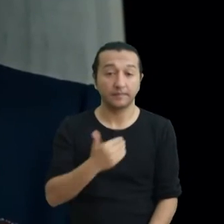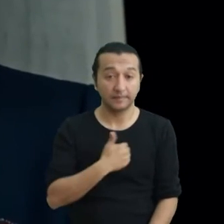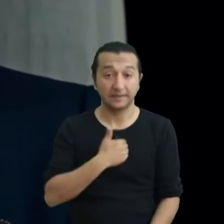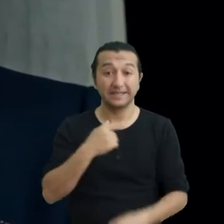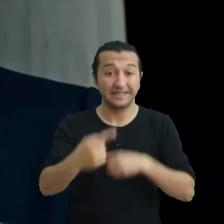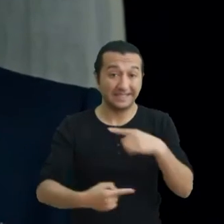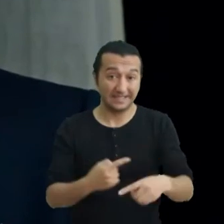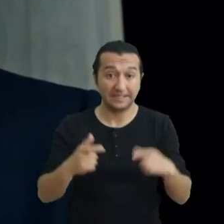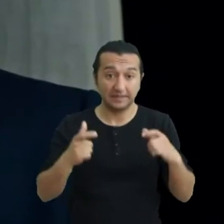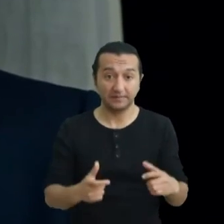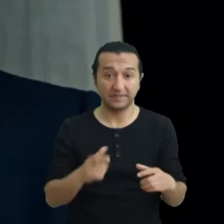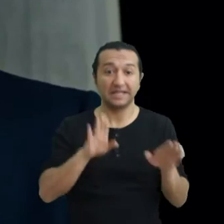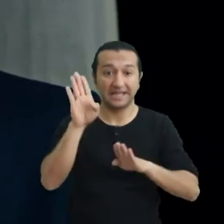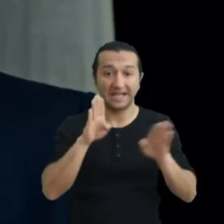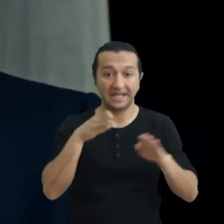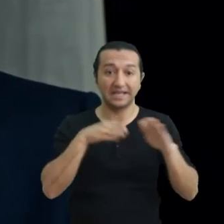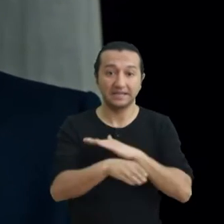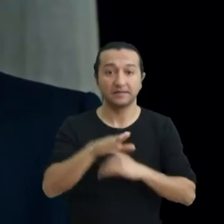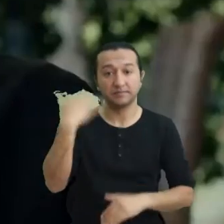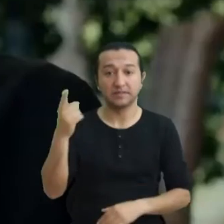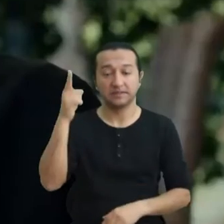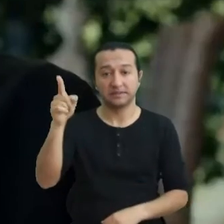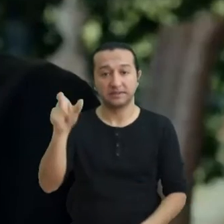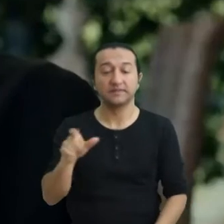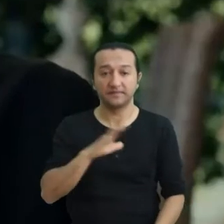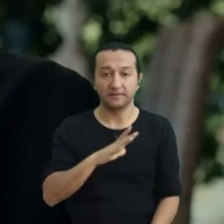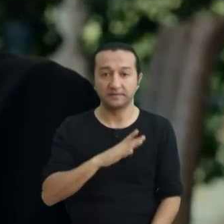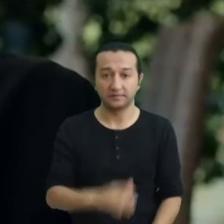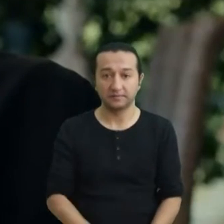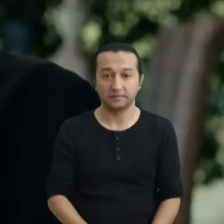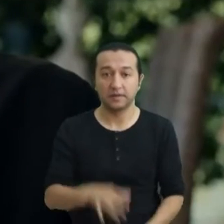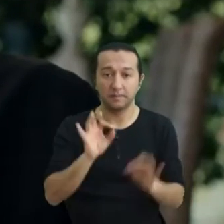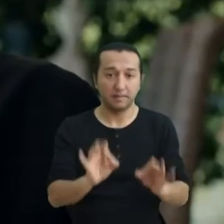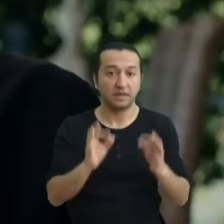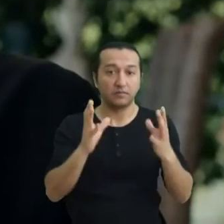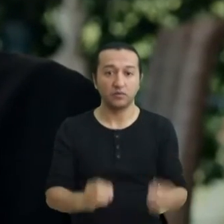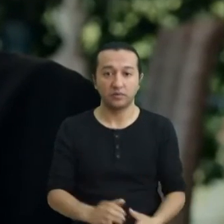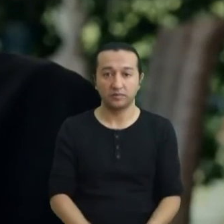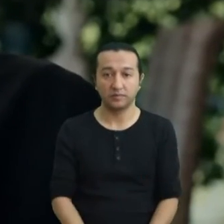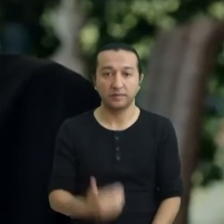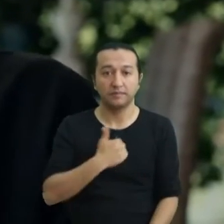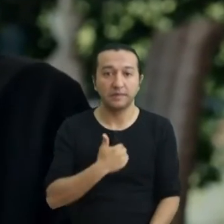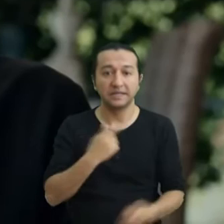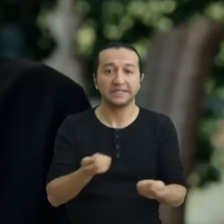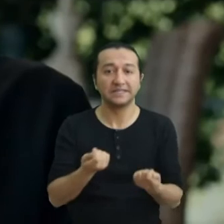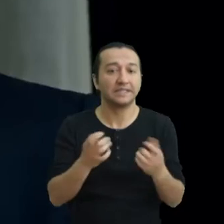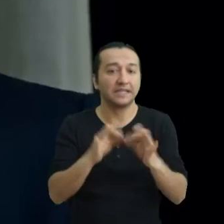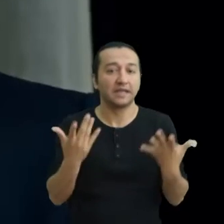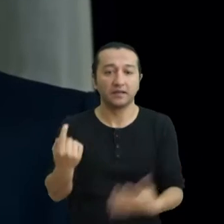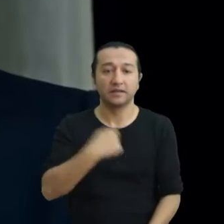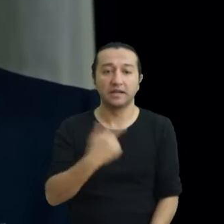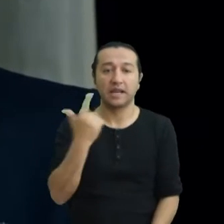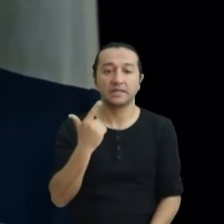Bizim yerimize ihaleye girecek başka biri var. Madem öyle, benimle işiniz ne?